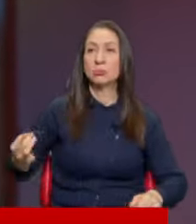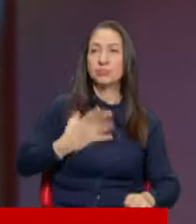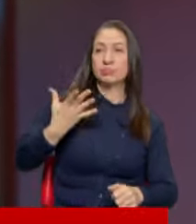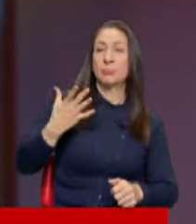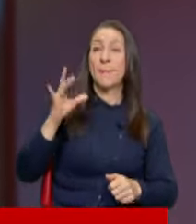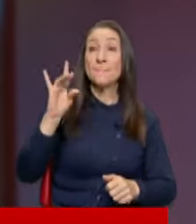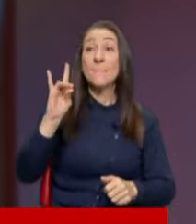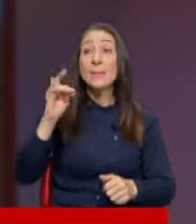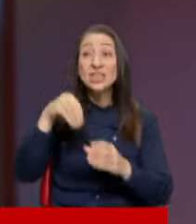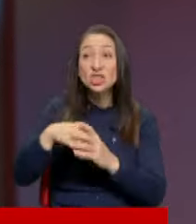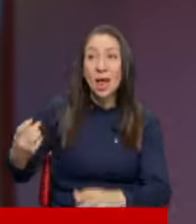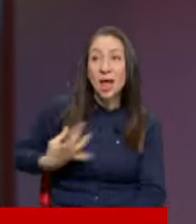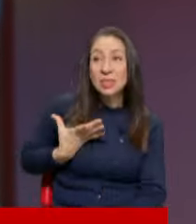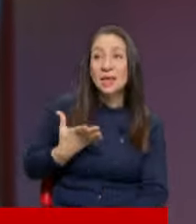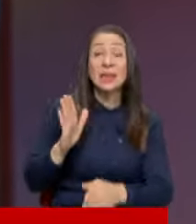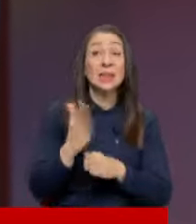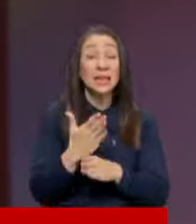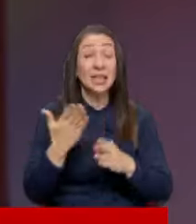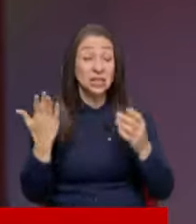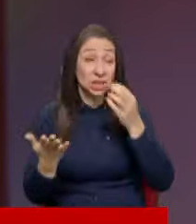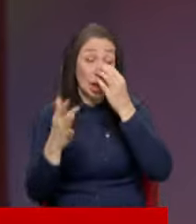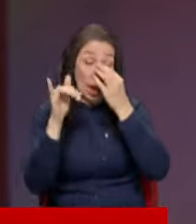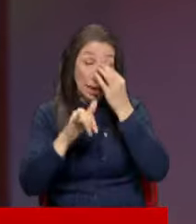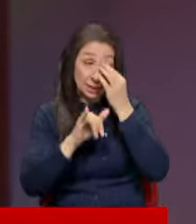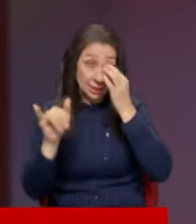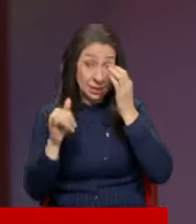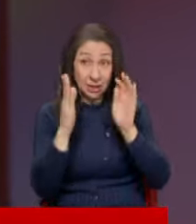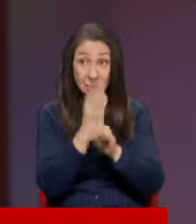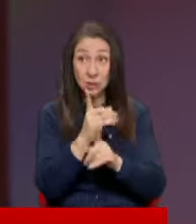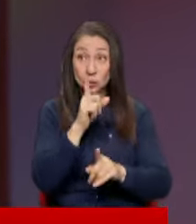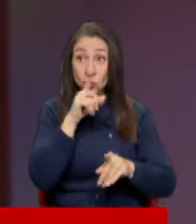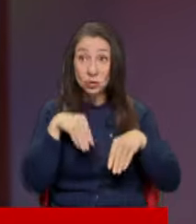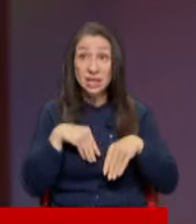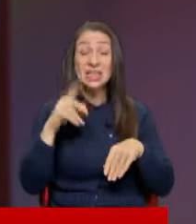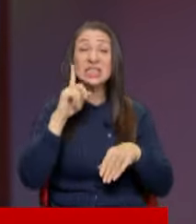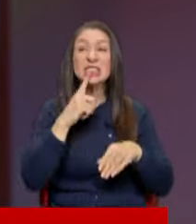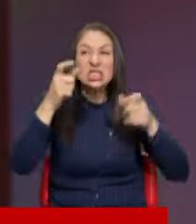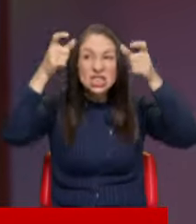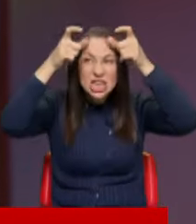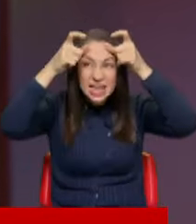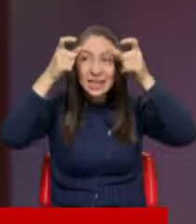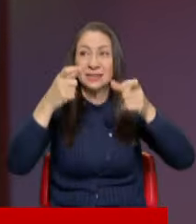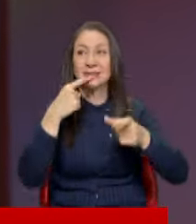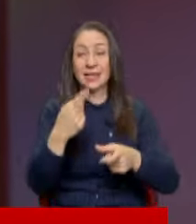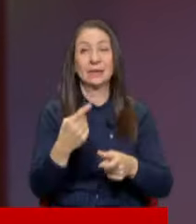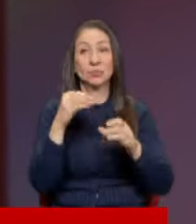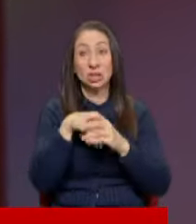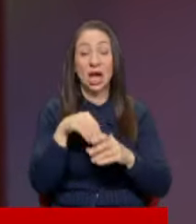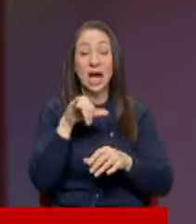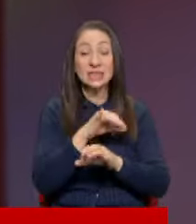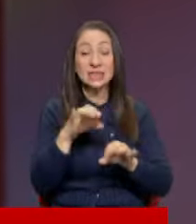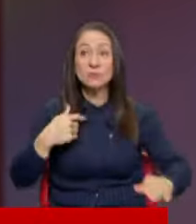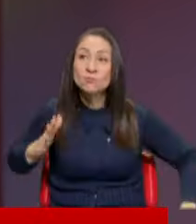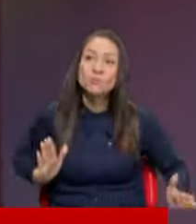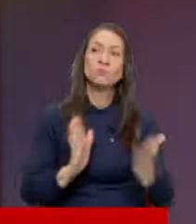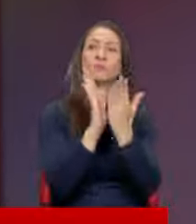beni MHP'de attı niye işte Haksızlık karşısında susan dilsiz şeytandır diye inandığım için haksızlığa